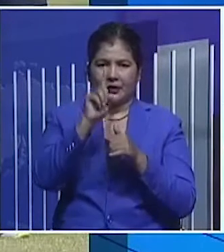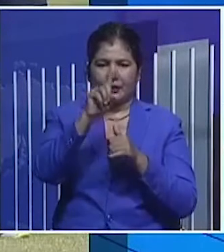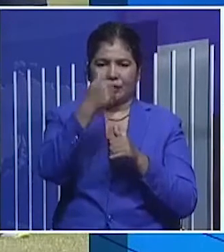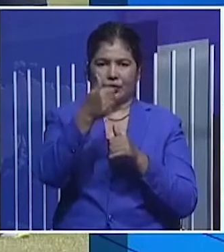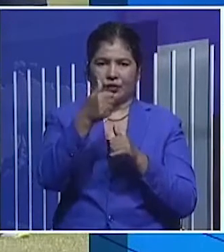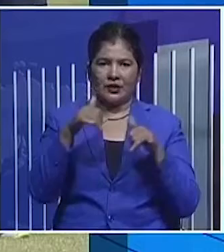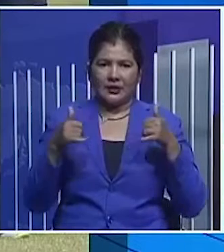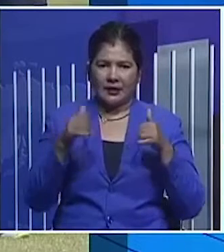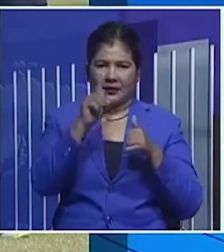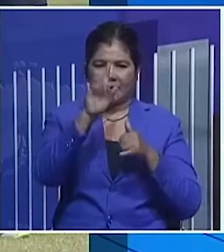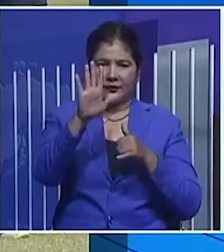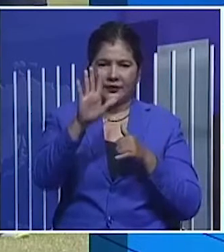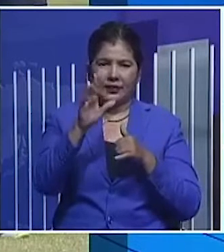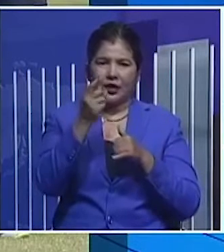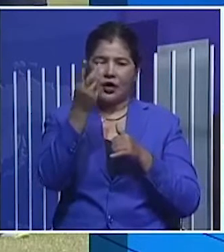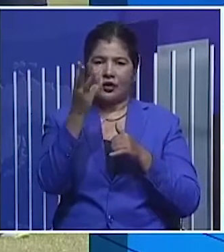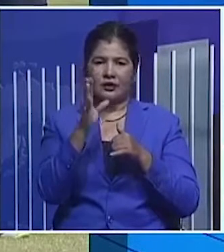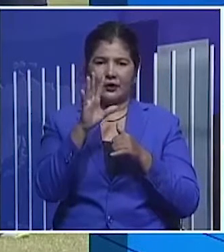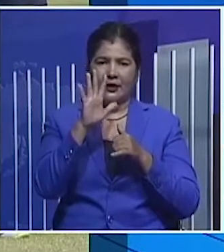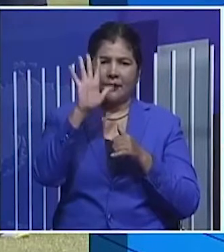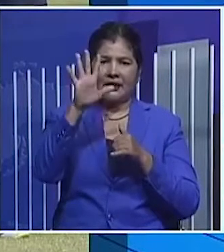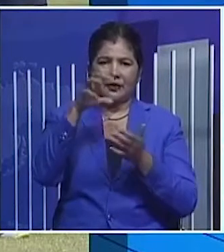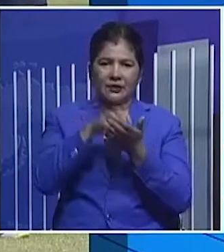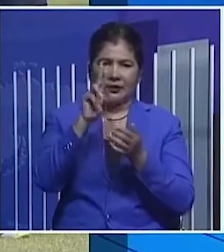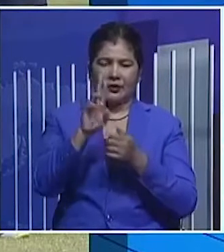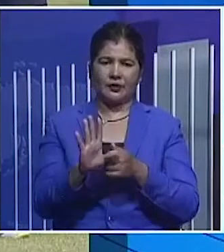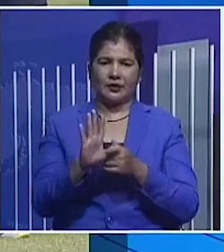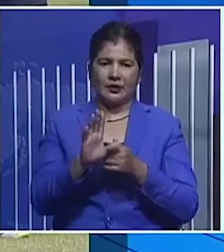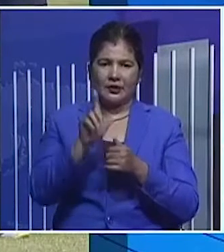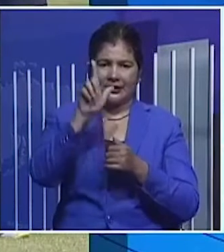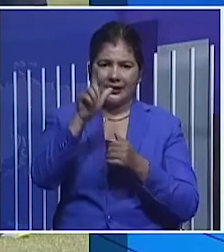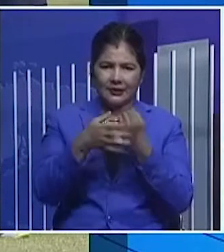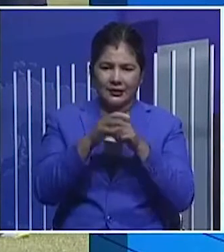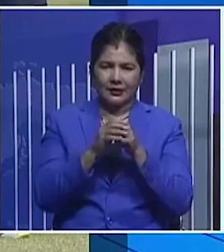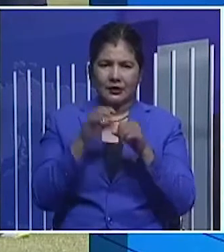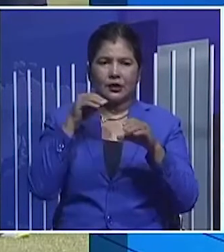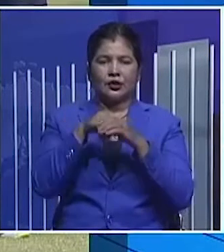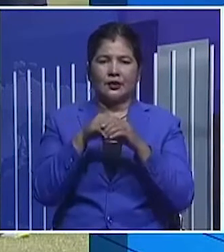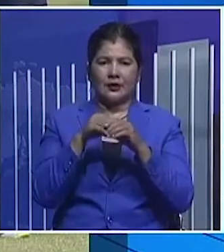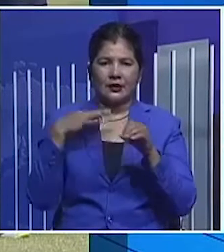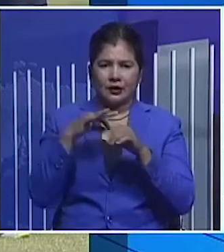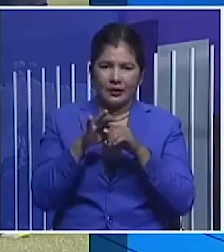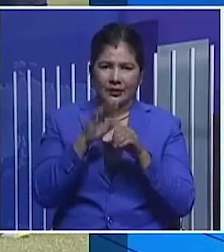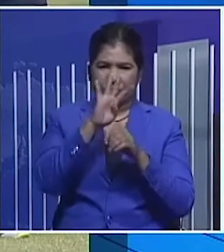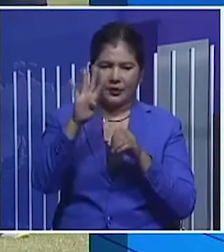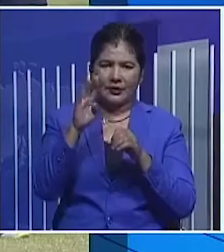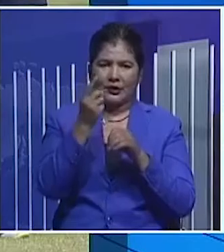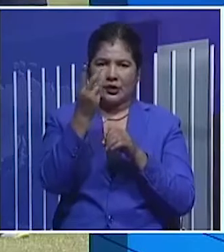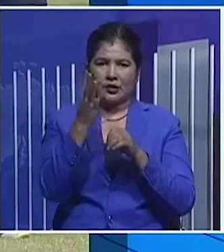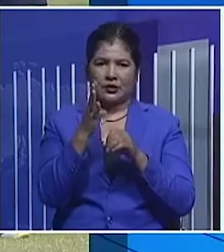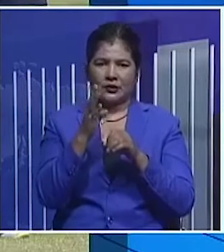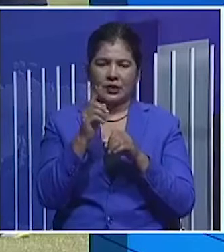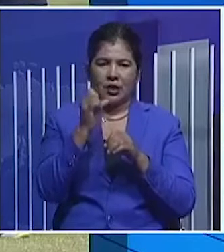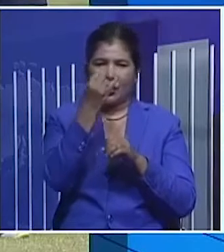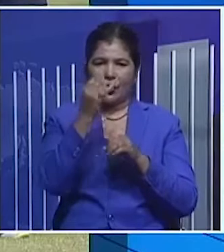16 खेलमा 15 अङ्क सहित तालिकाको 5 स्थानमा रहेको छ। 7 देश सम्मिलित समूह चरणमा 44 अङ्क सहित ओमान